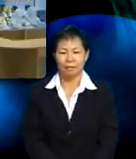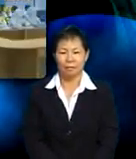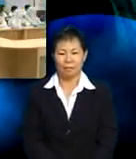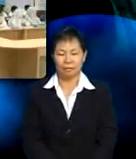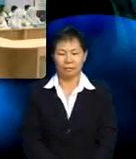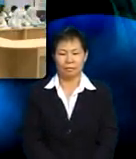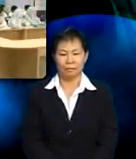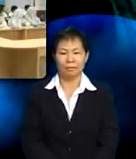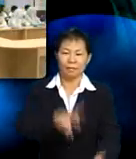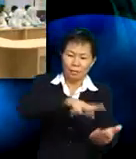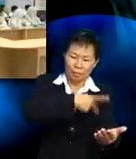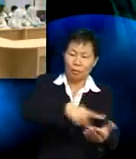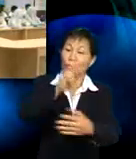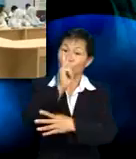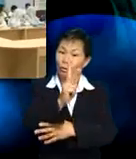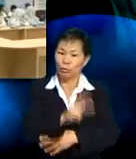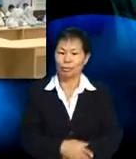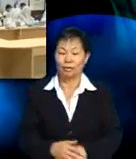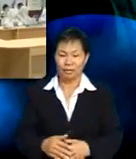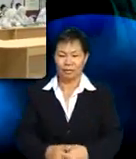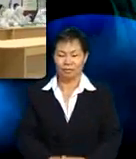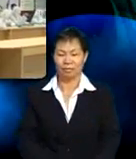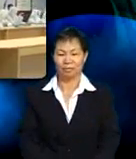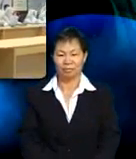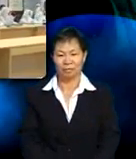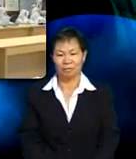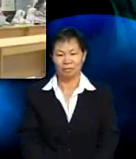Siapa yang ingin menempatkan pantun yang kedua? Saya!